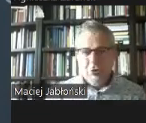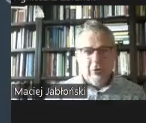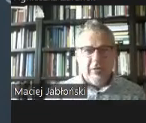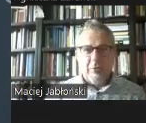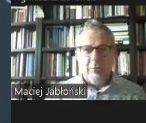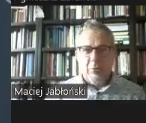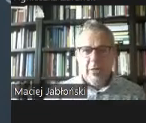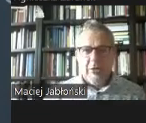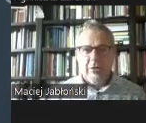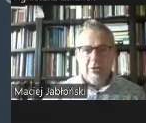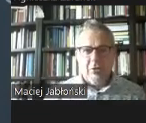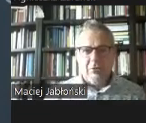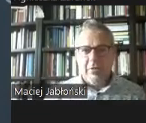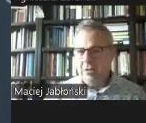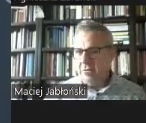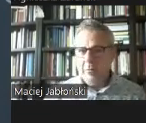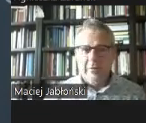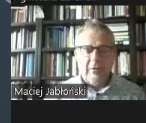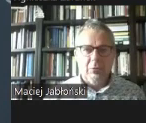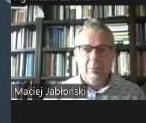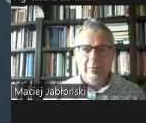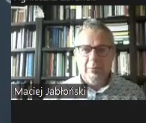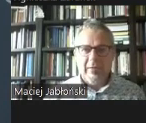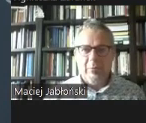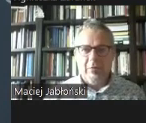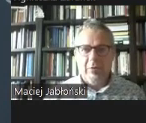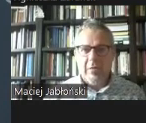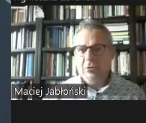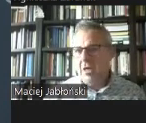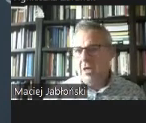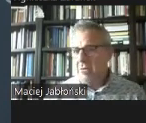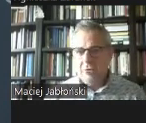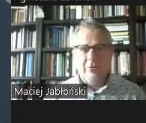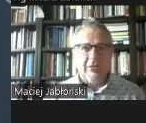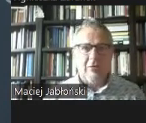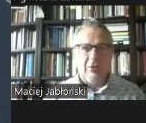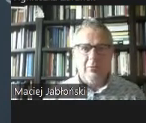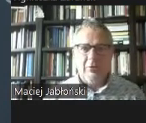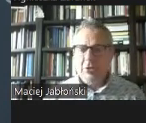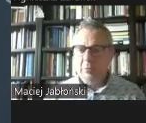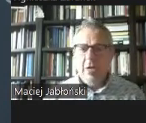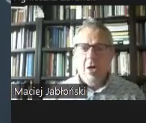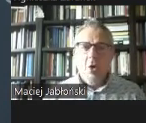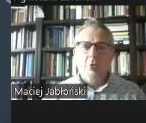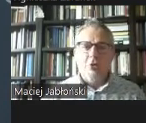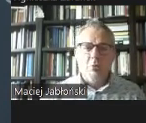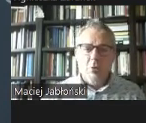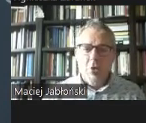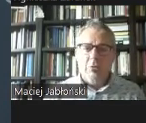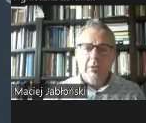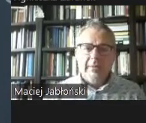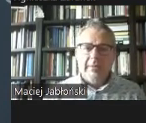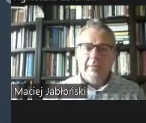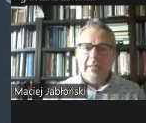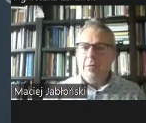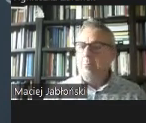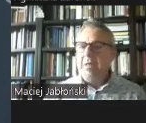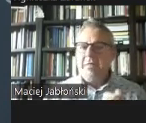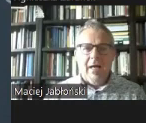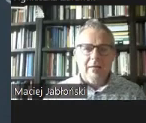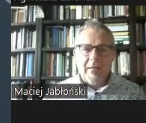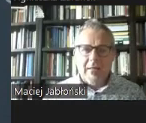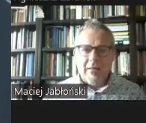nasi uczniowie, nasi podopieczni, nasze osoby, z którymi pracujemy, żyjemy, są naszymi dziećmi, otrzymują